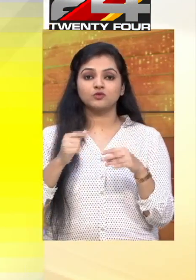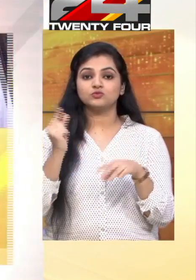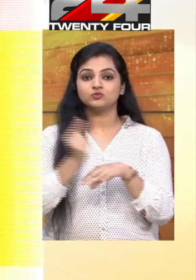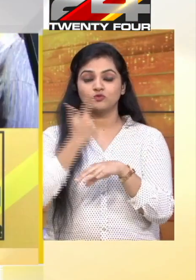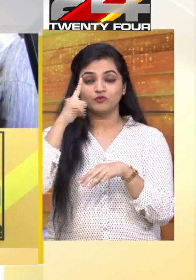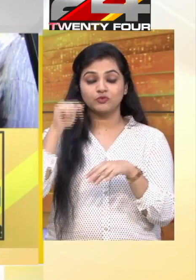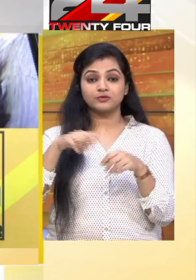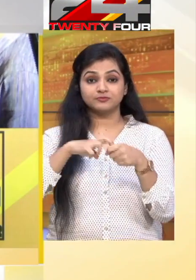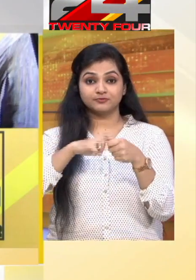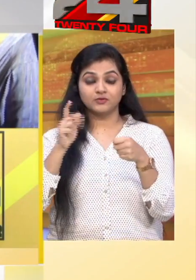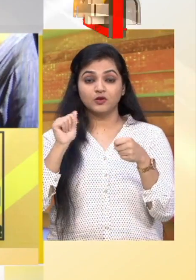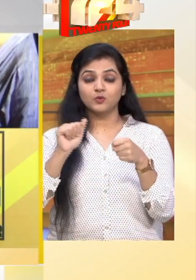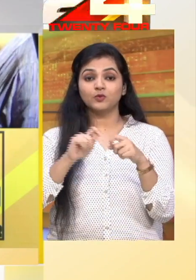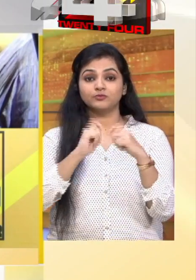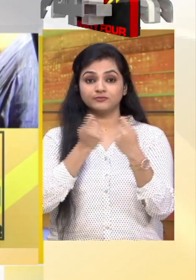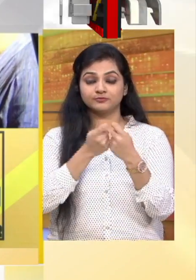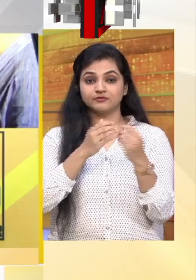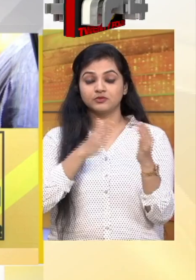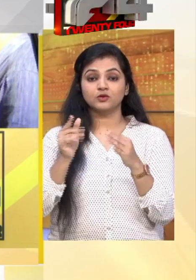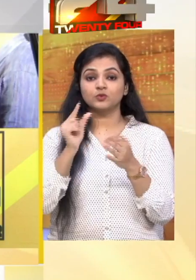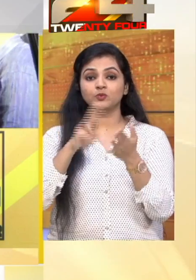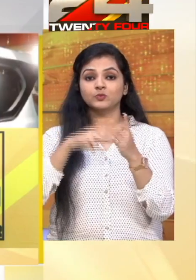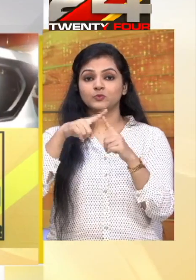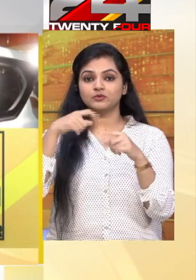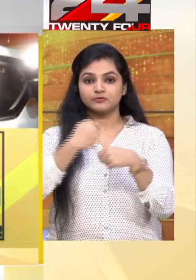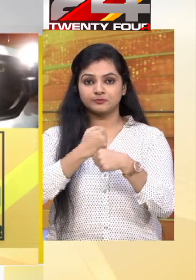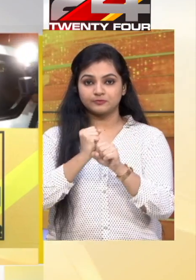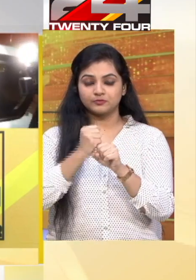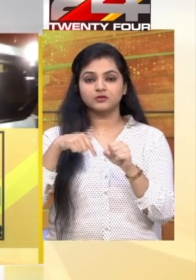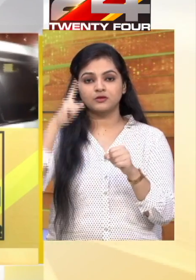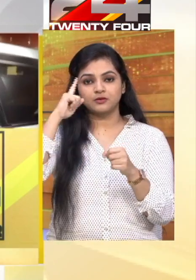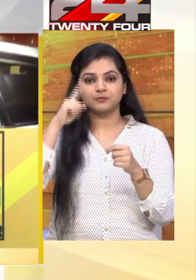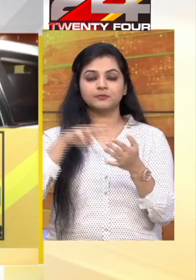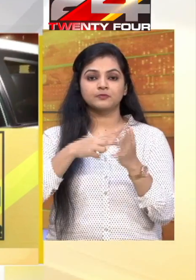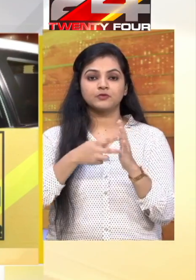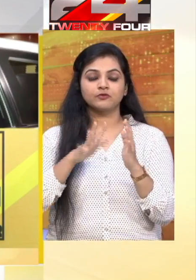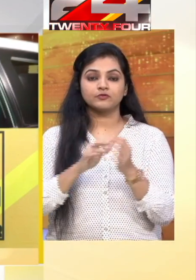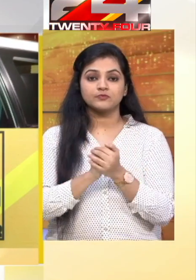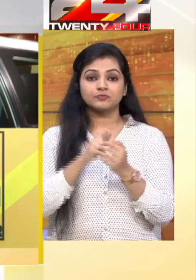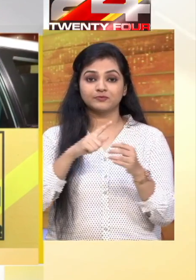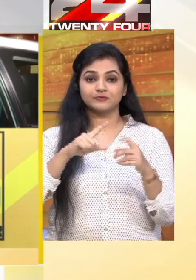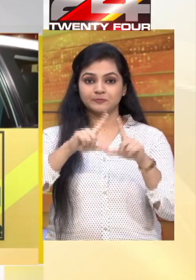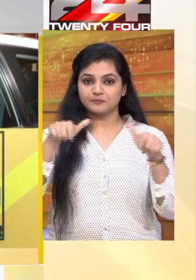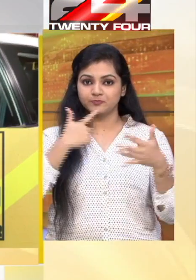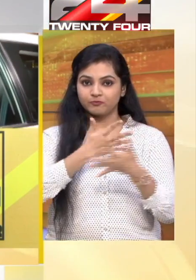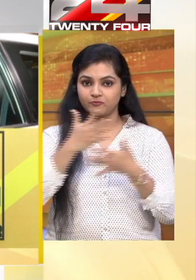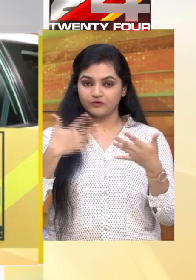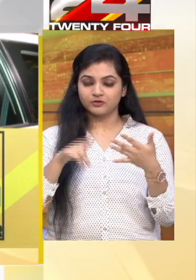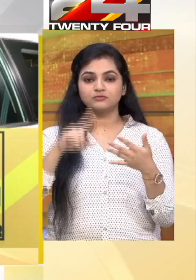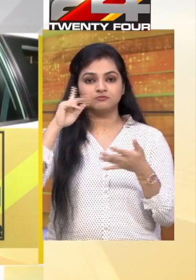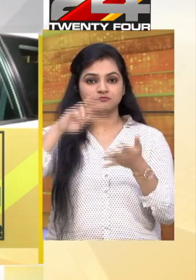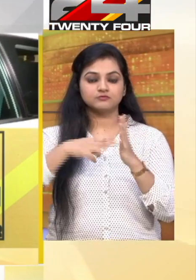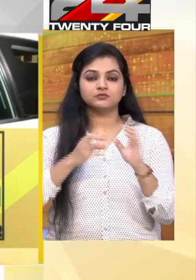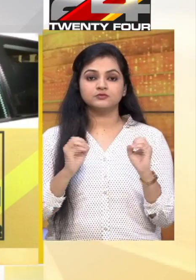അവർ വിരമിക്കുന്ന ഘടകത്തിന് കീഴിൽ തന്നെ ഒരു യൂണിറ്റ് രൂപീകരിക്കാനുള്ള തീരുമാനമുണ്ട്. അത് ഈ പാർട്ടി കോൺഗ്രസോടുകൂടി നടപ്പാകുമെന്നും അദ്ദേഹം